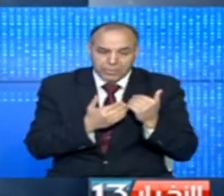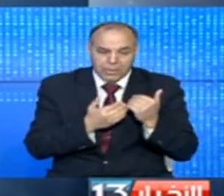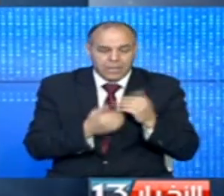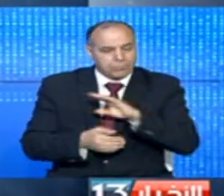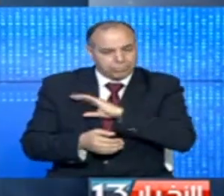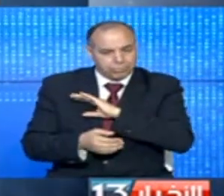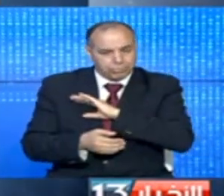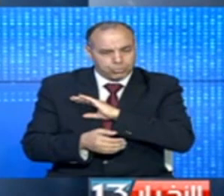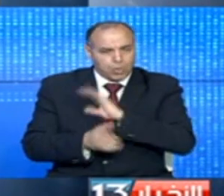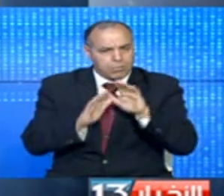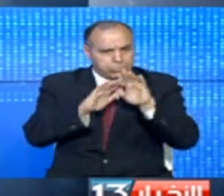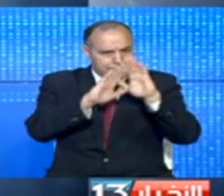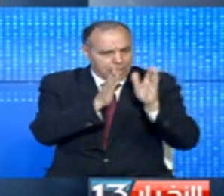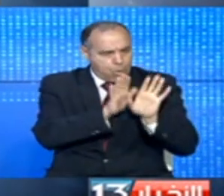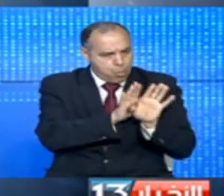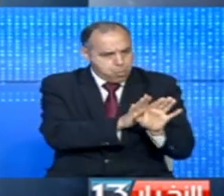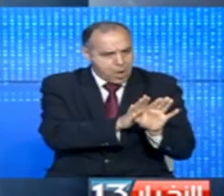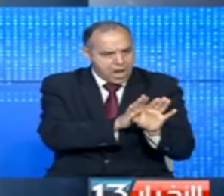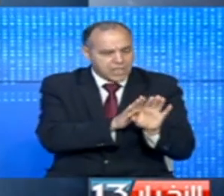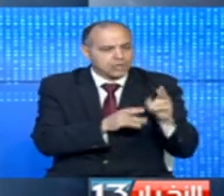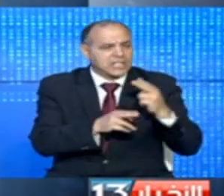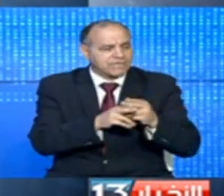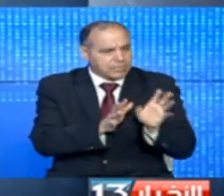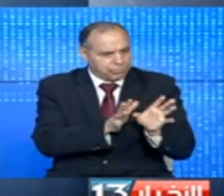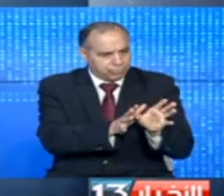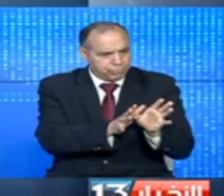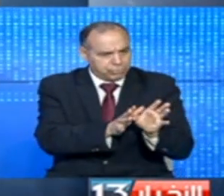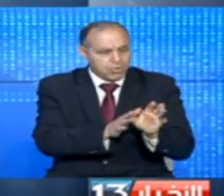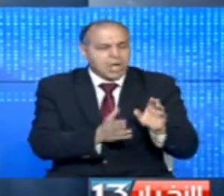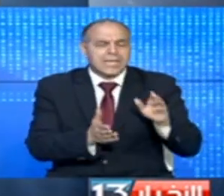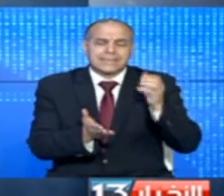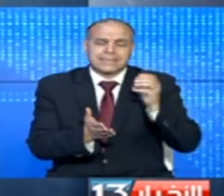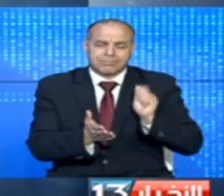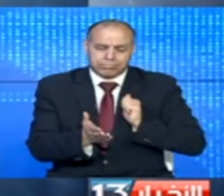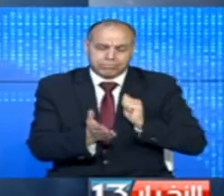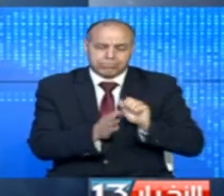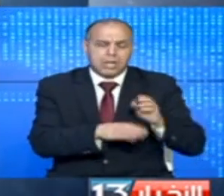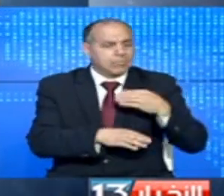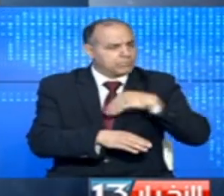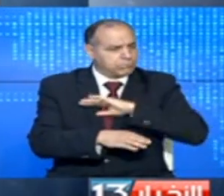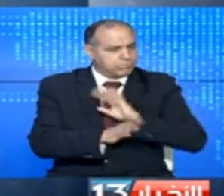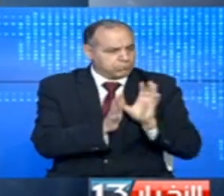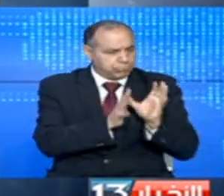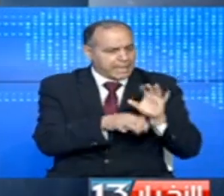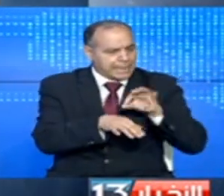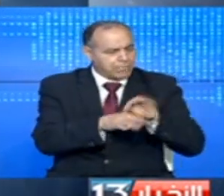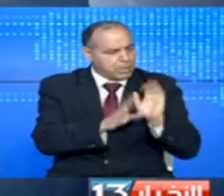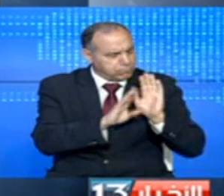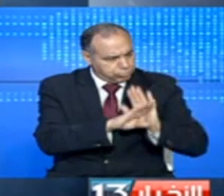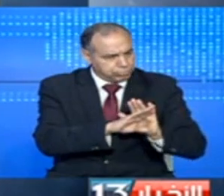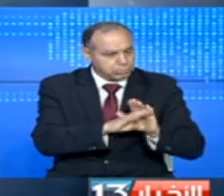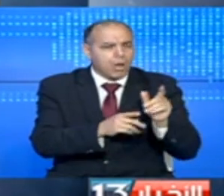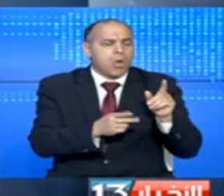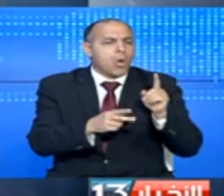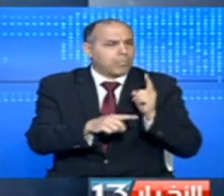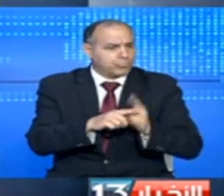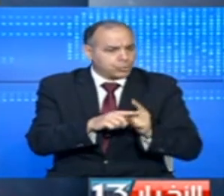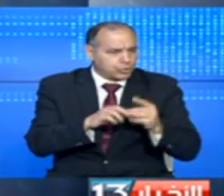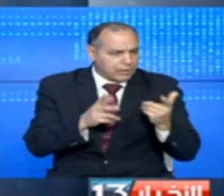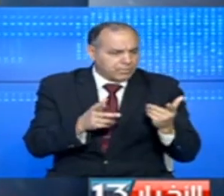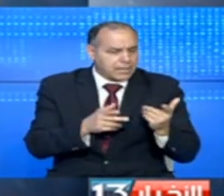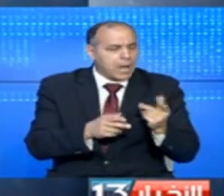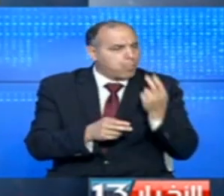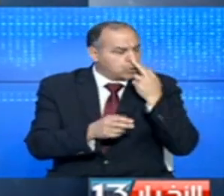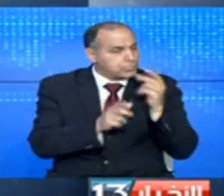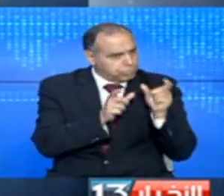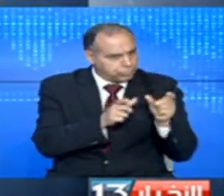تكفل فيهم وإيوائهم في نزل في جهة صفاقس ومركب صحي تحت الرعاية الطبية والرعاية